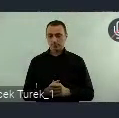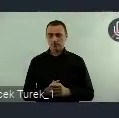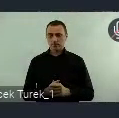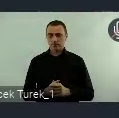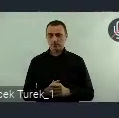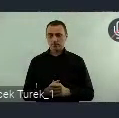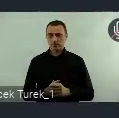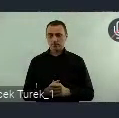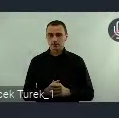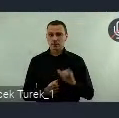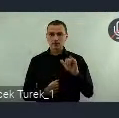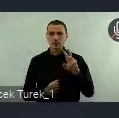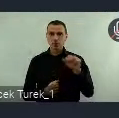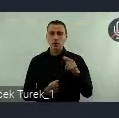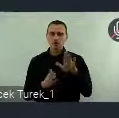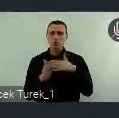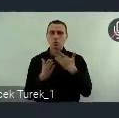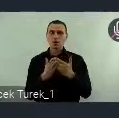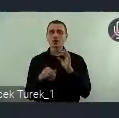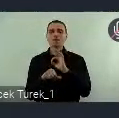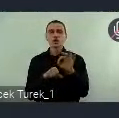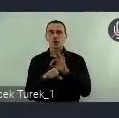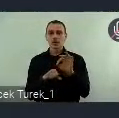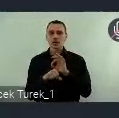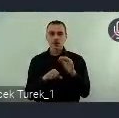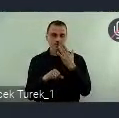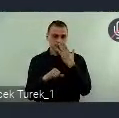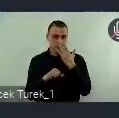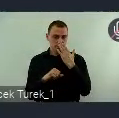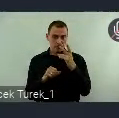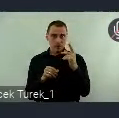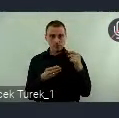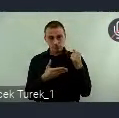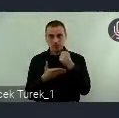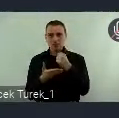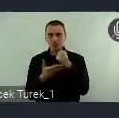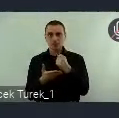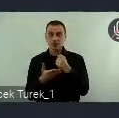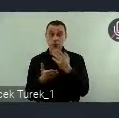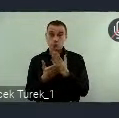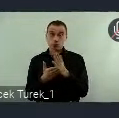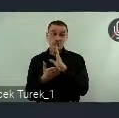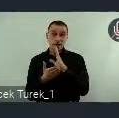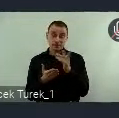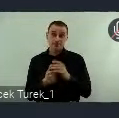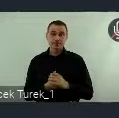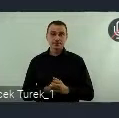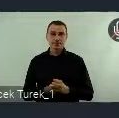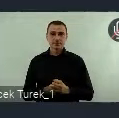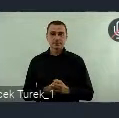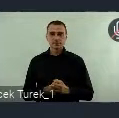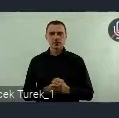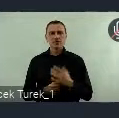pani Iwony listę kilku projektów które będą dofinansowywane Rozumiem czyli są dofinansowywane No i możemy się